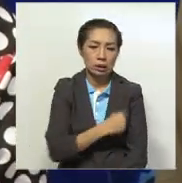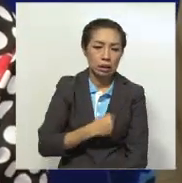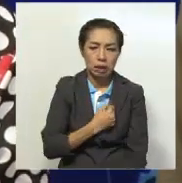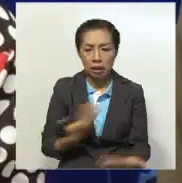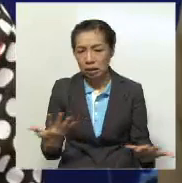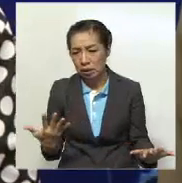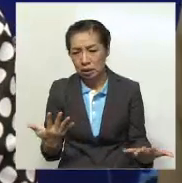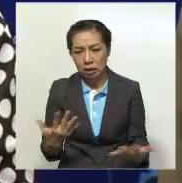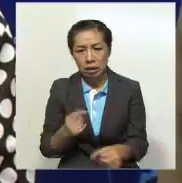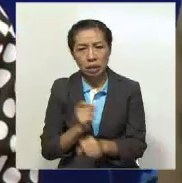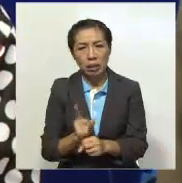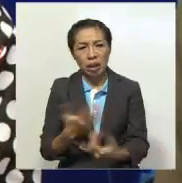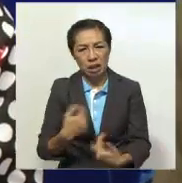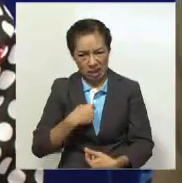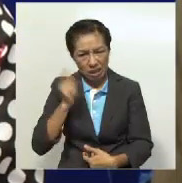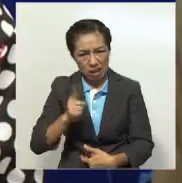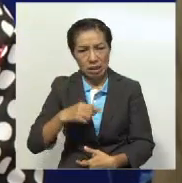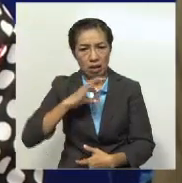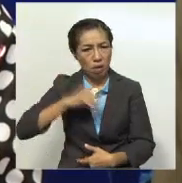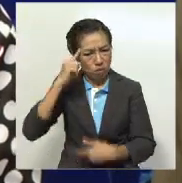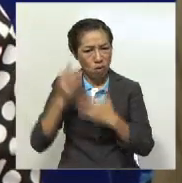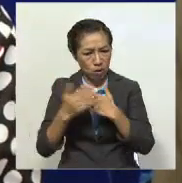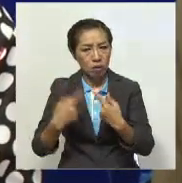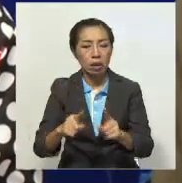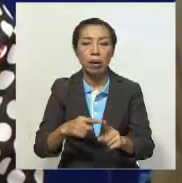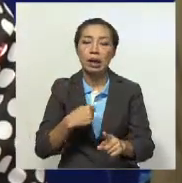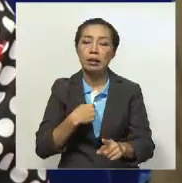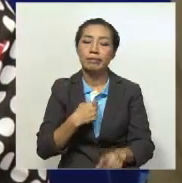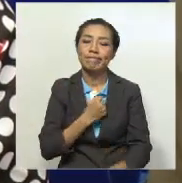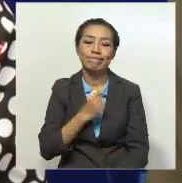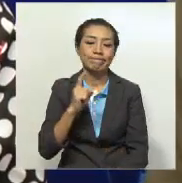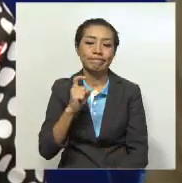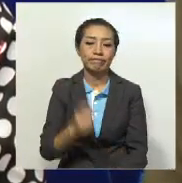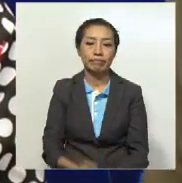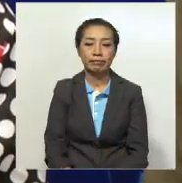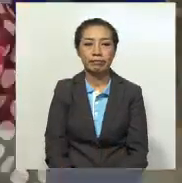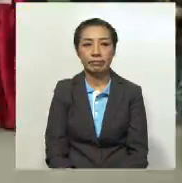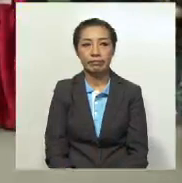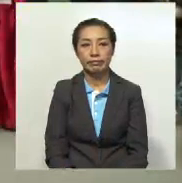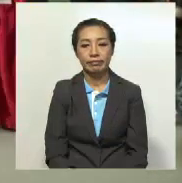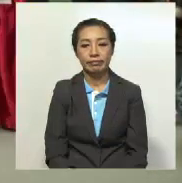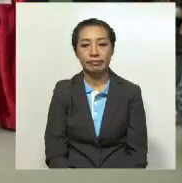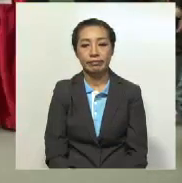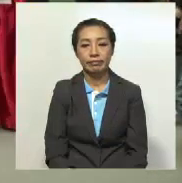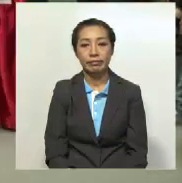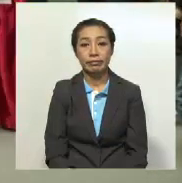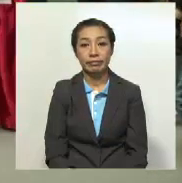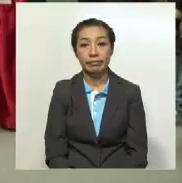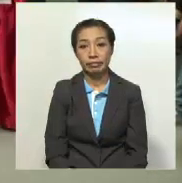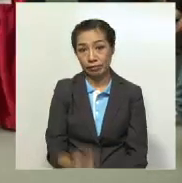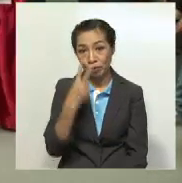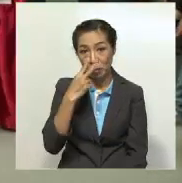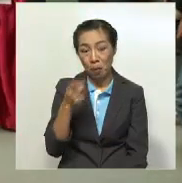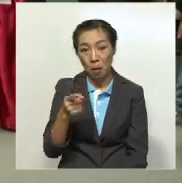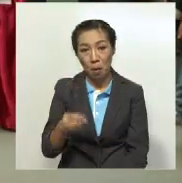ทำอะไรดีทั้งที่เราเป็นคนที่มีสติดีมากที่สุดแล้วยังทำใจไม่ได้เลย โอ้โห ค่ะ ก็ฟังพฤ